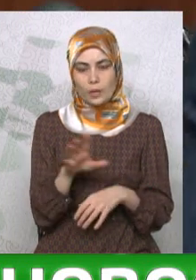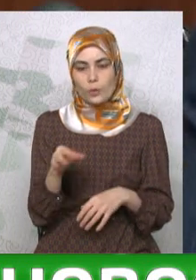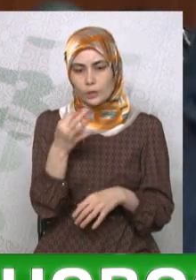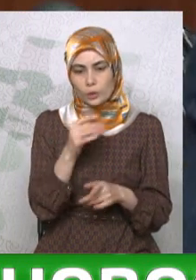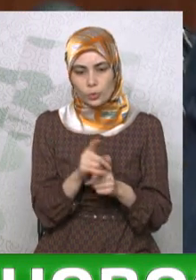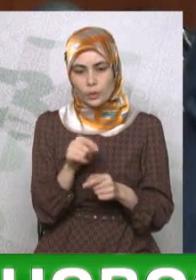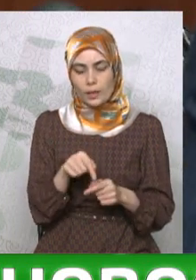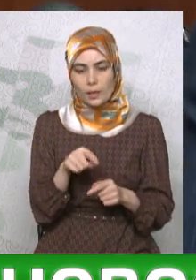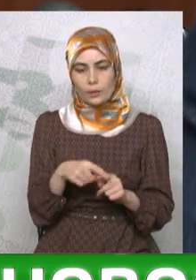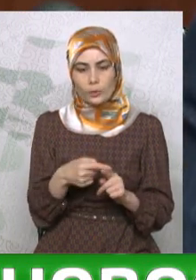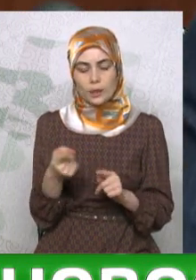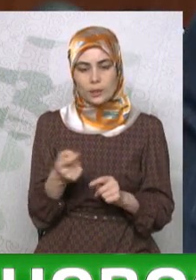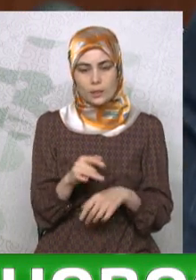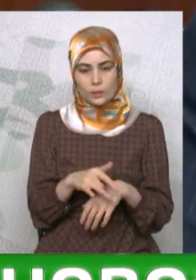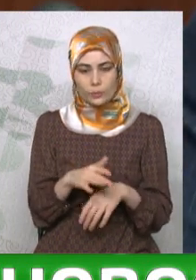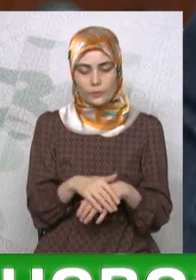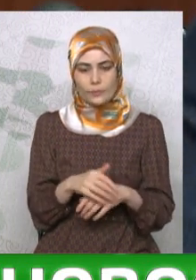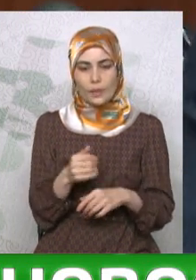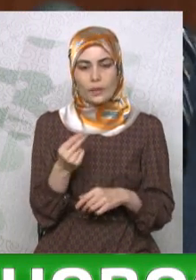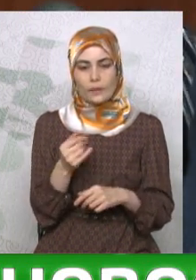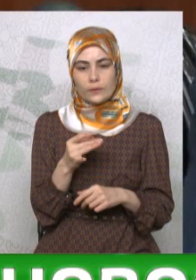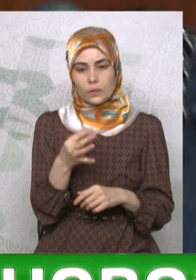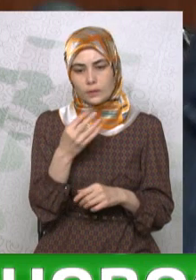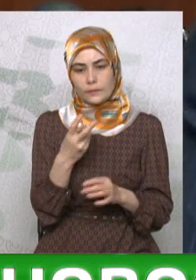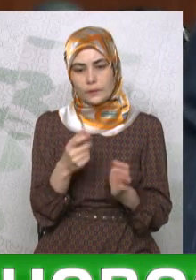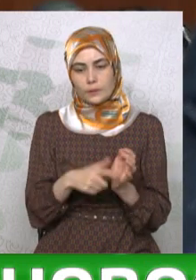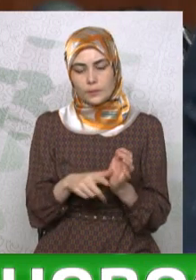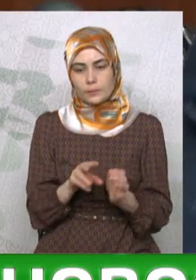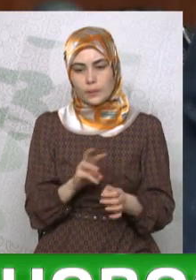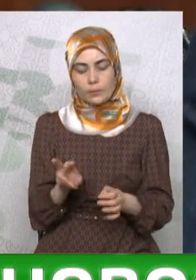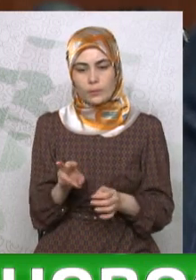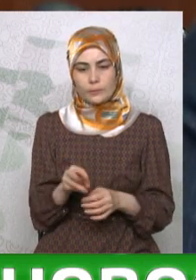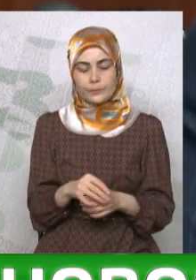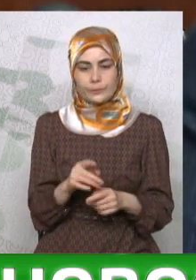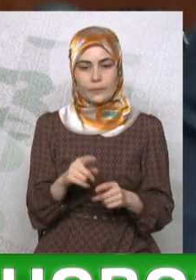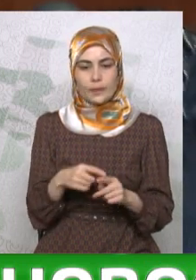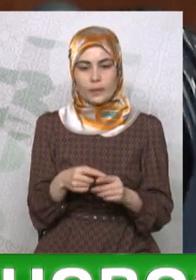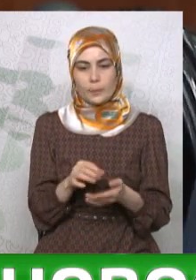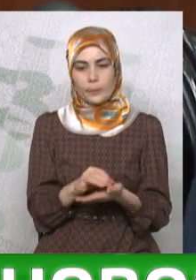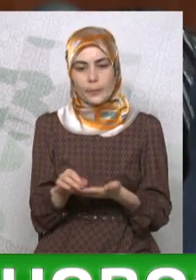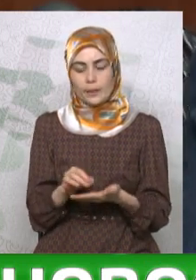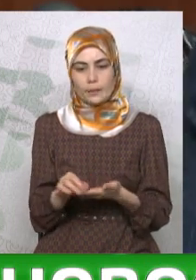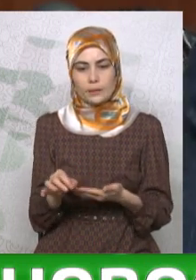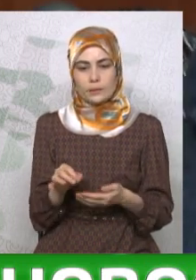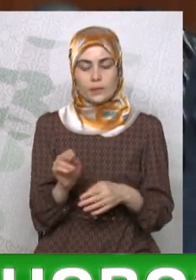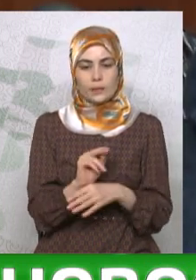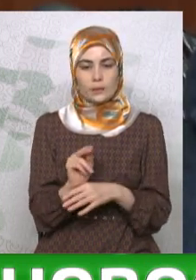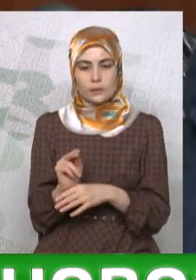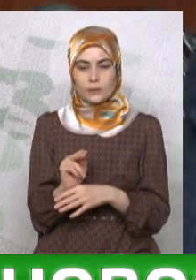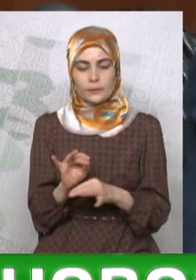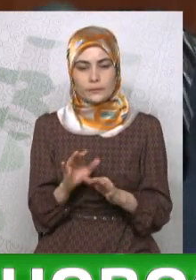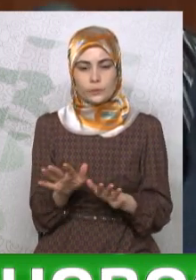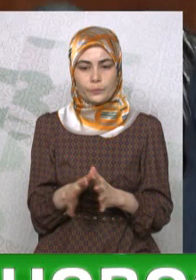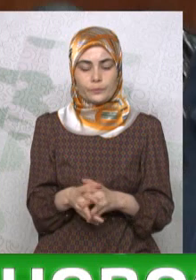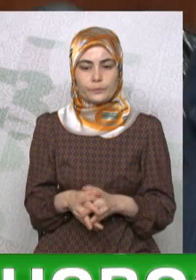мы закончим. Денежное выражение осталось где-то 270 миллионов. Это кое-какие мелочи были, там корректировка и все.